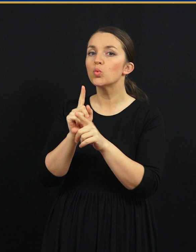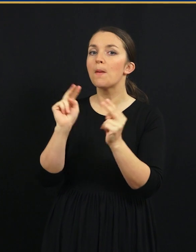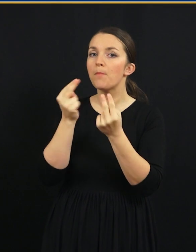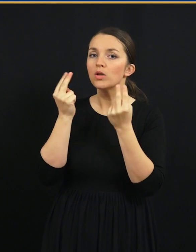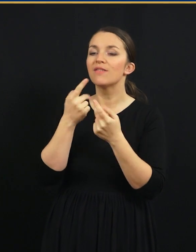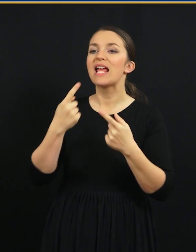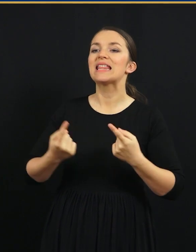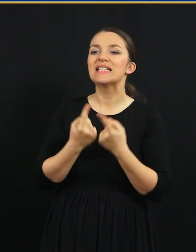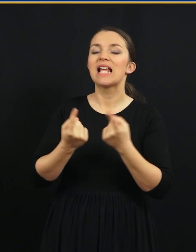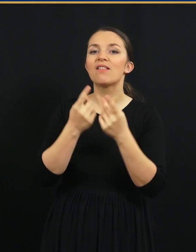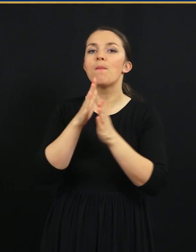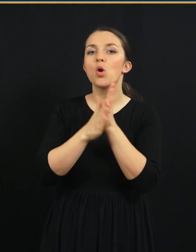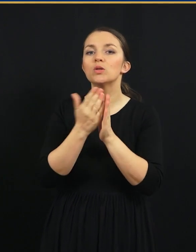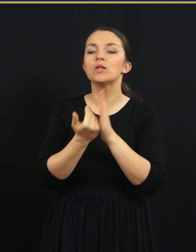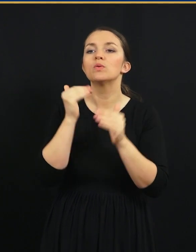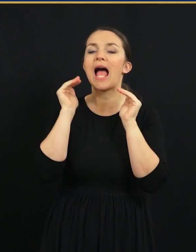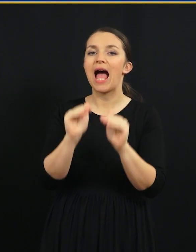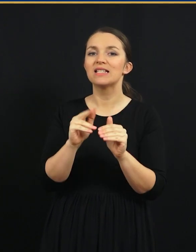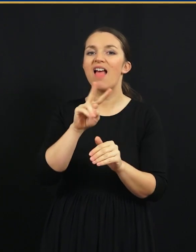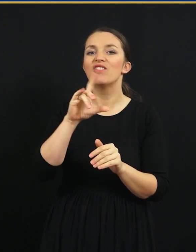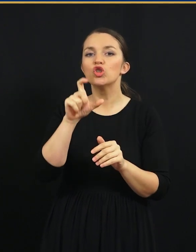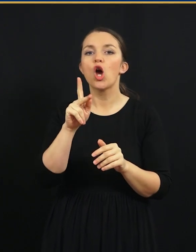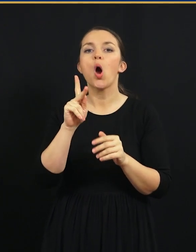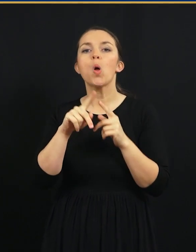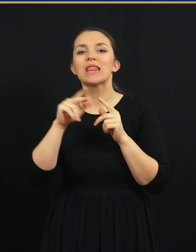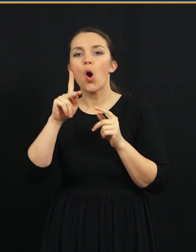seznanila tudi s pozivi iniciative prosilcev za azil